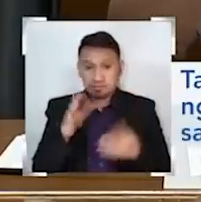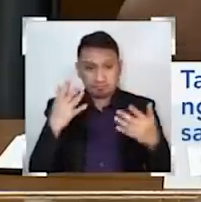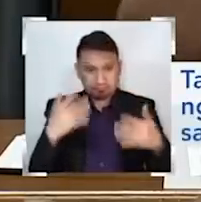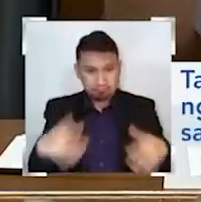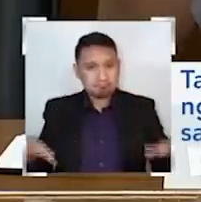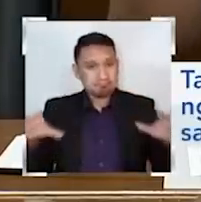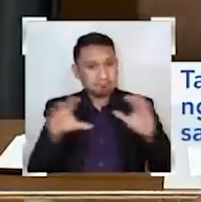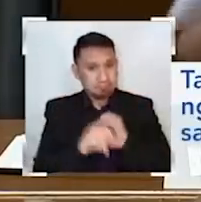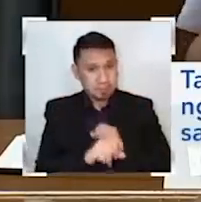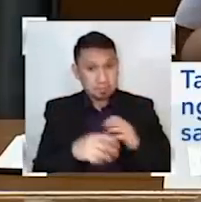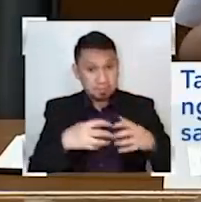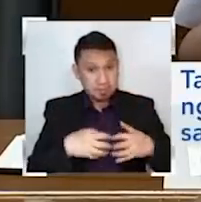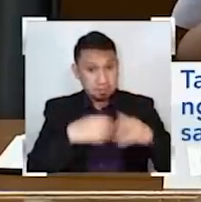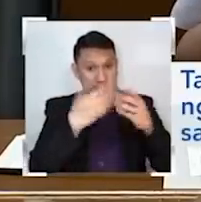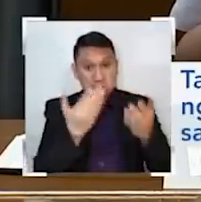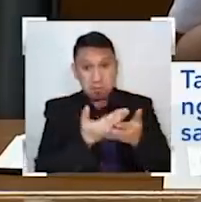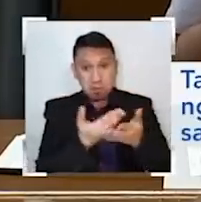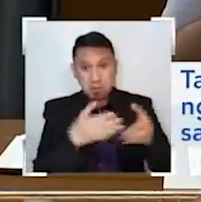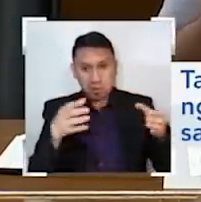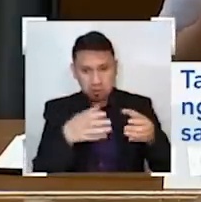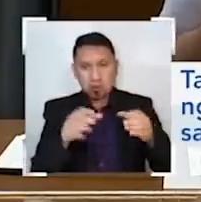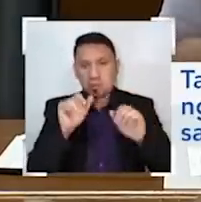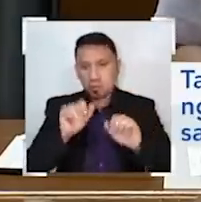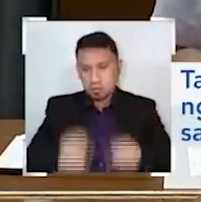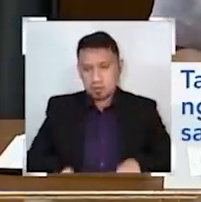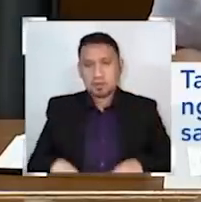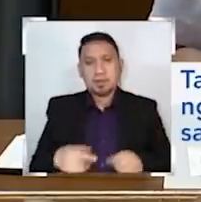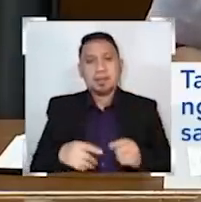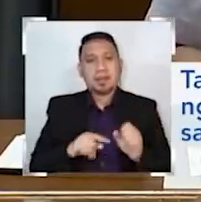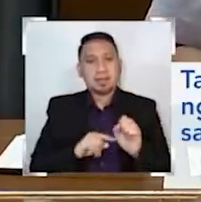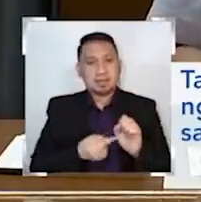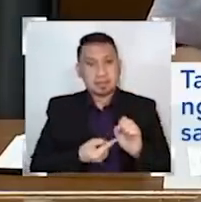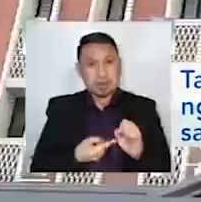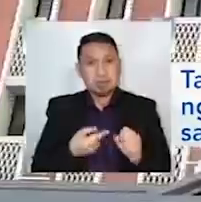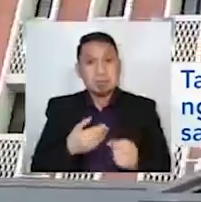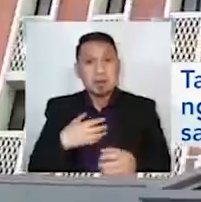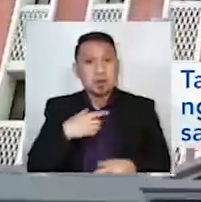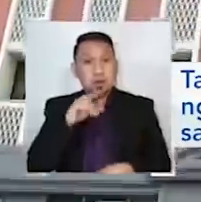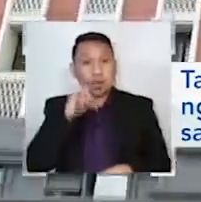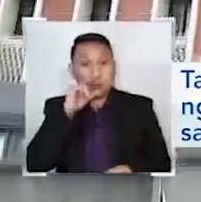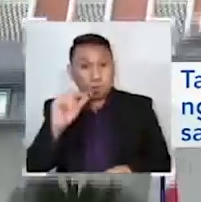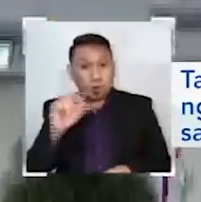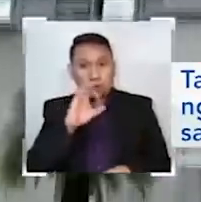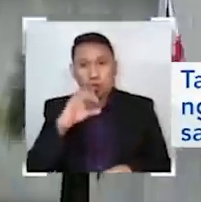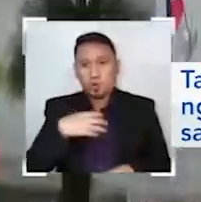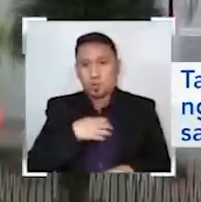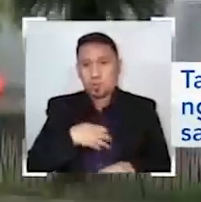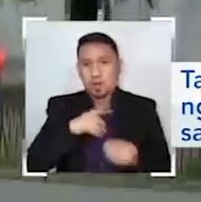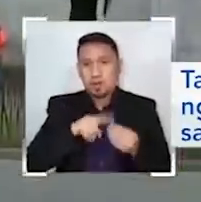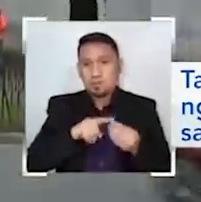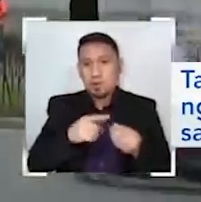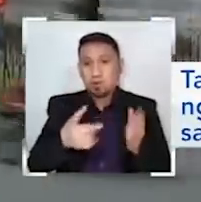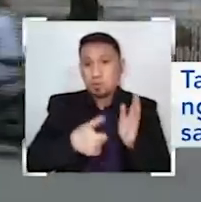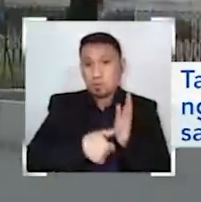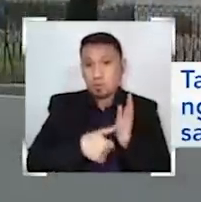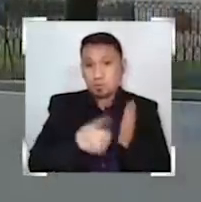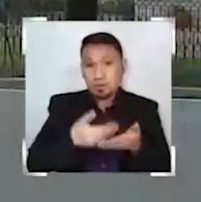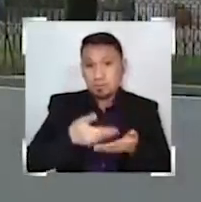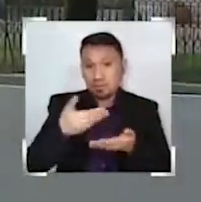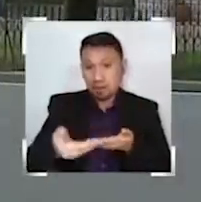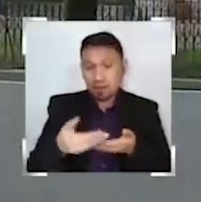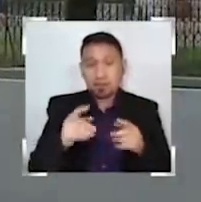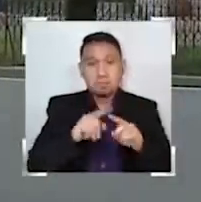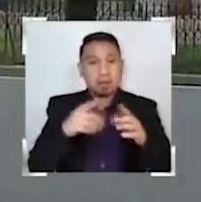na magsumbong ng mareklamo ng vote buying sa mga kasaping ahensya. Sa ngayon, pwede muna magsampa ng reklamo sa mga tanggapan ng